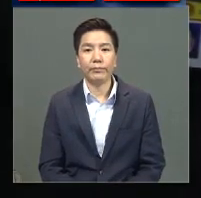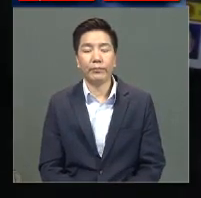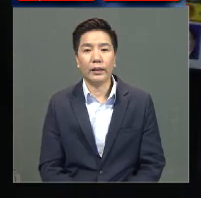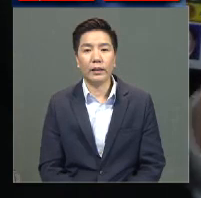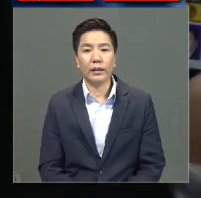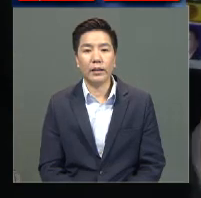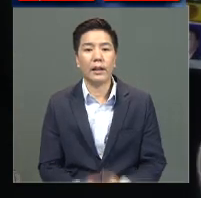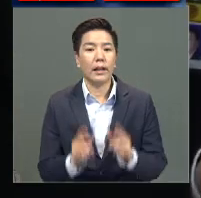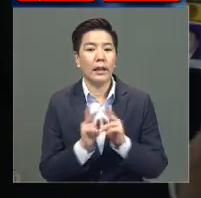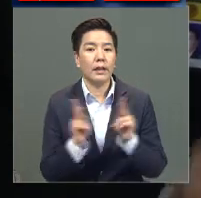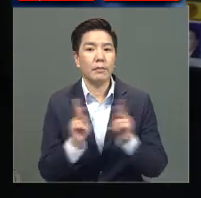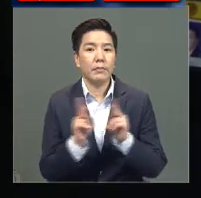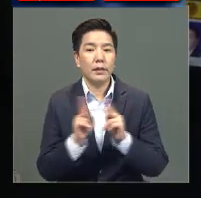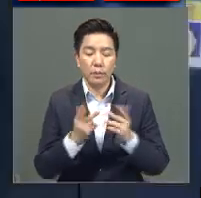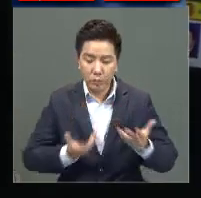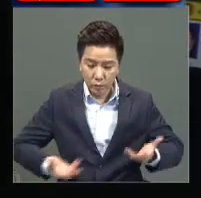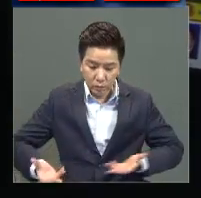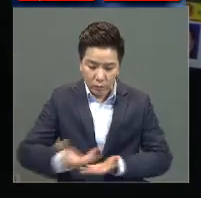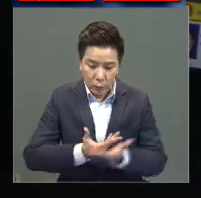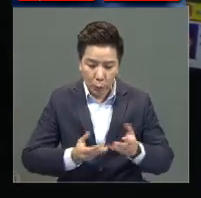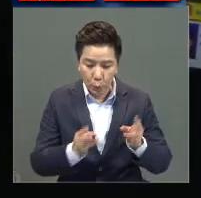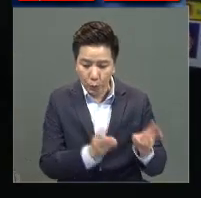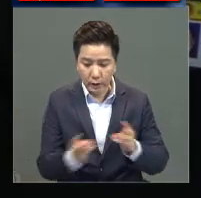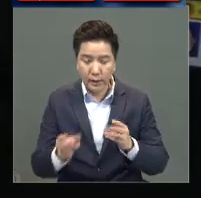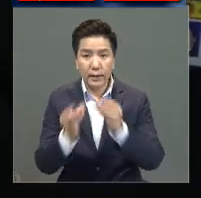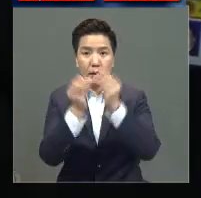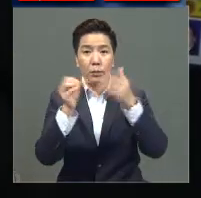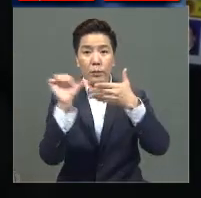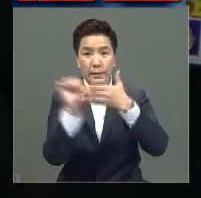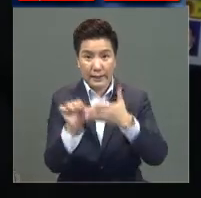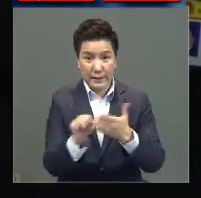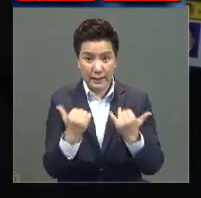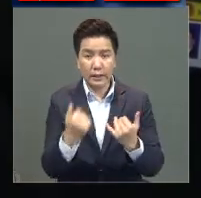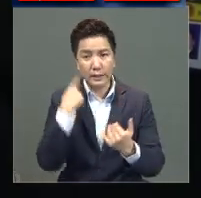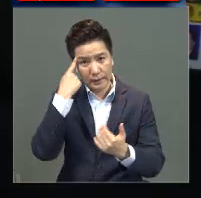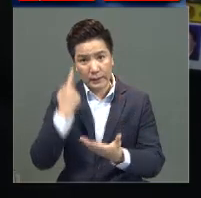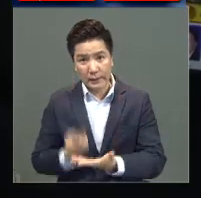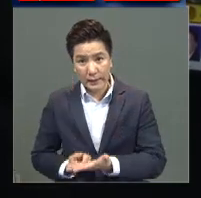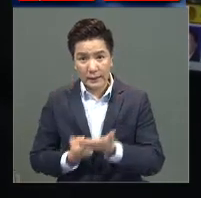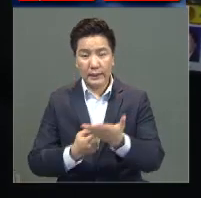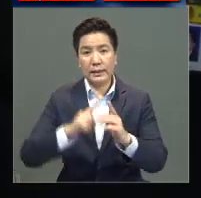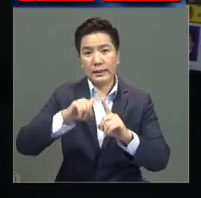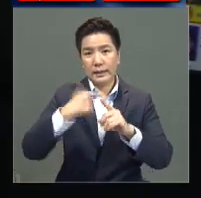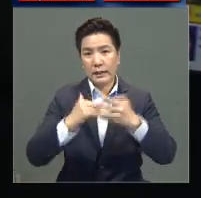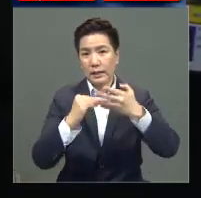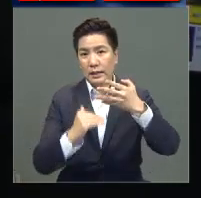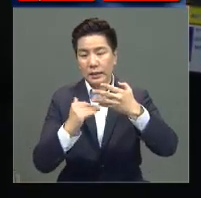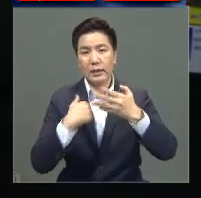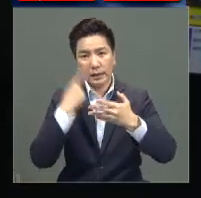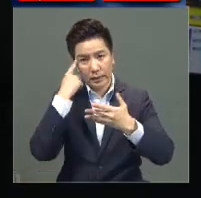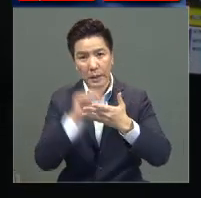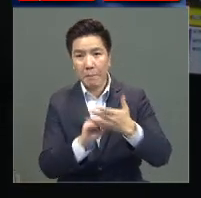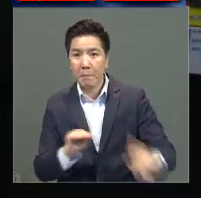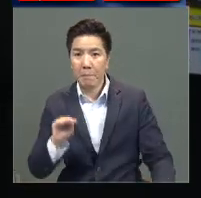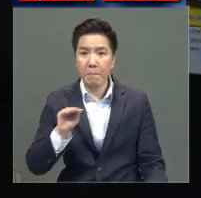ส่วนร่างของคณะกรรมการวิสามัญพิจารณาศึกษาแนวทางแก้ไขรัฐธรรมนูญที่มีรายงานว่าจะยื่นในช่วงสิ้นเดือนนี้สามารถนำมาบรรจุเข้